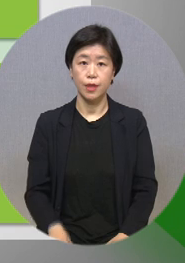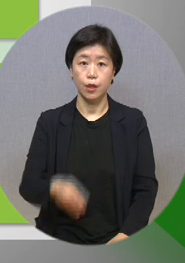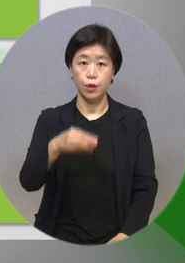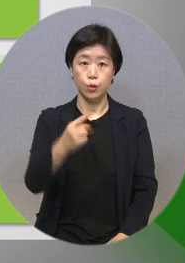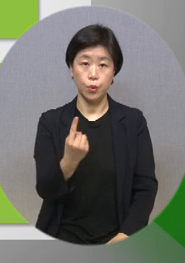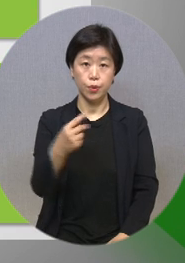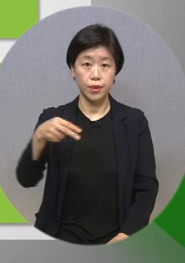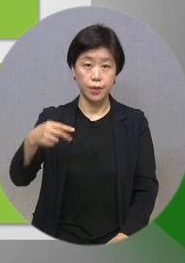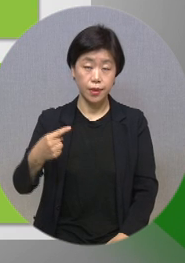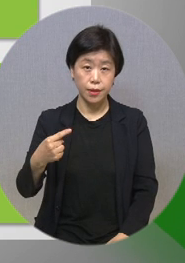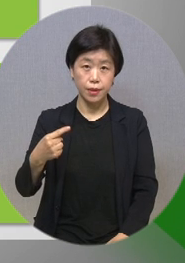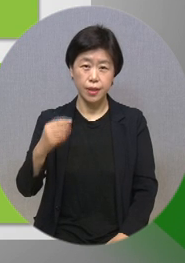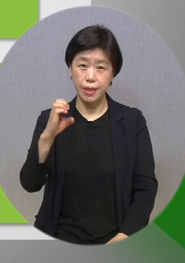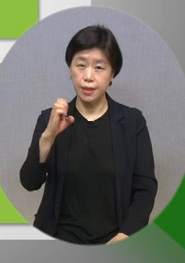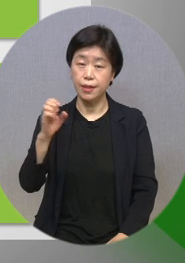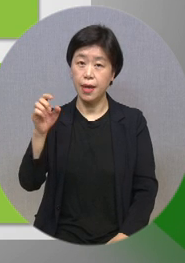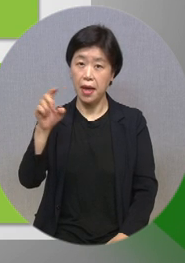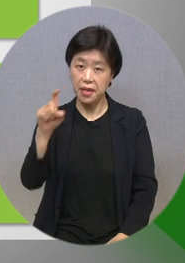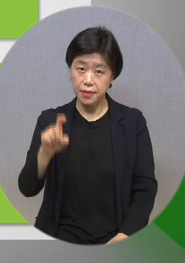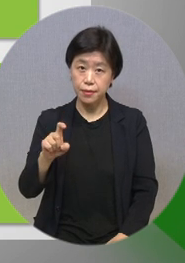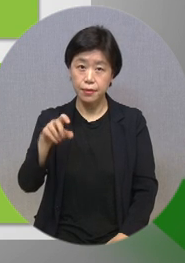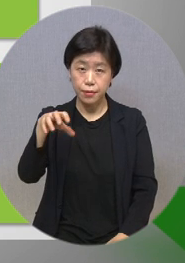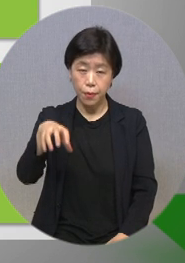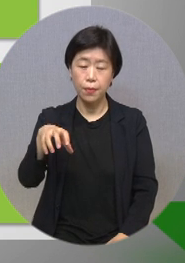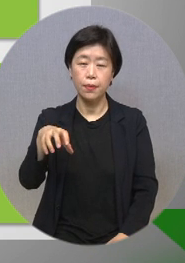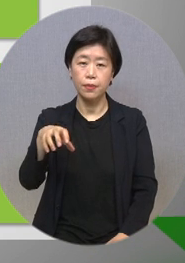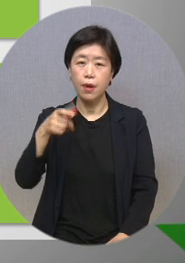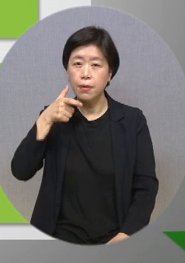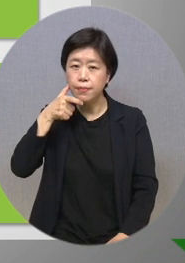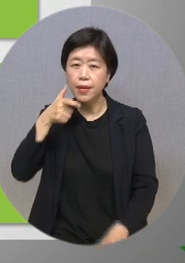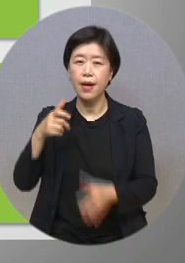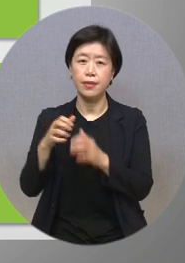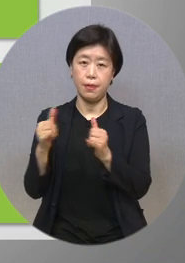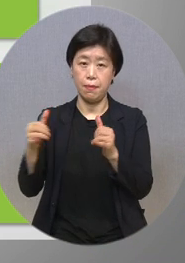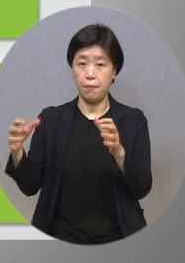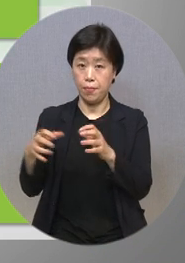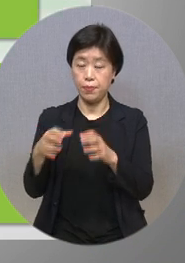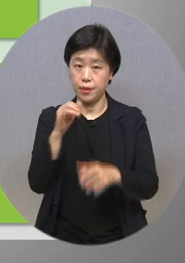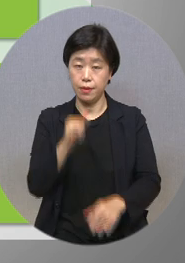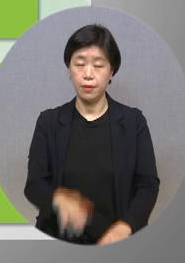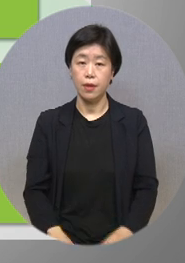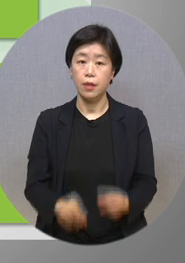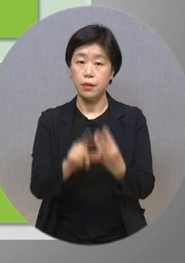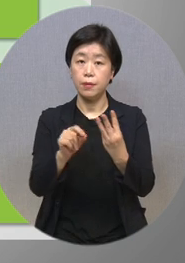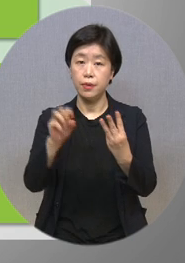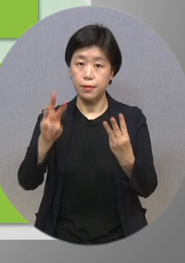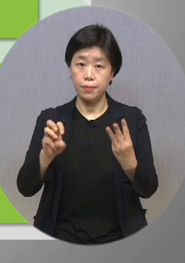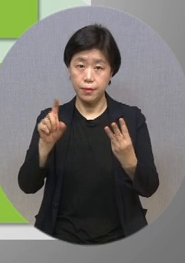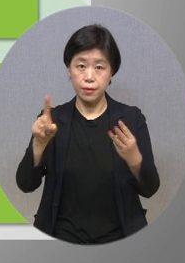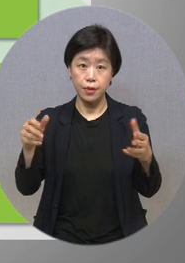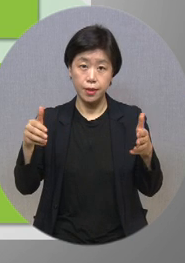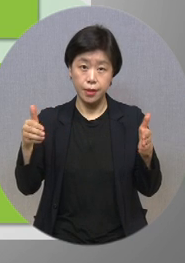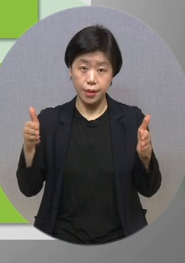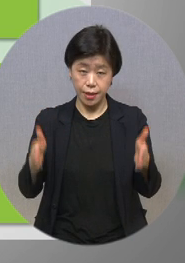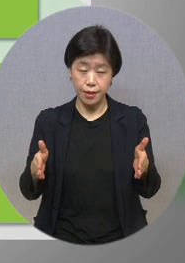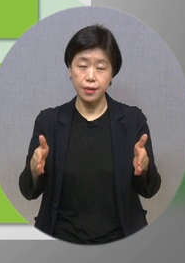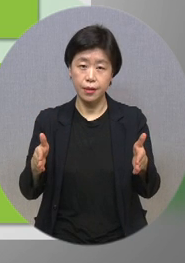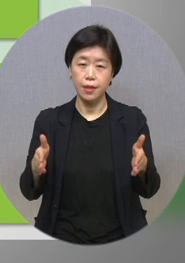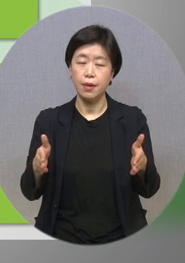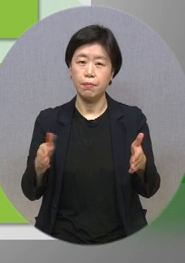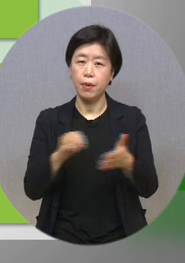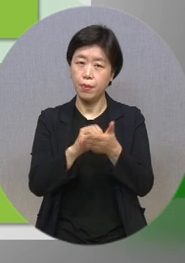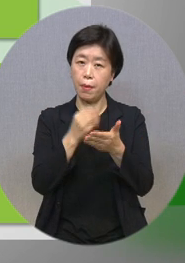토스 CX에서 콜센터 상담원을 모집합니다. 접수마감일은 3월 31일까지며 근무지는